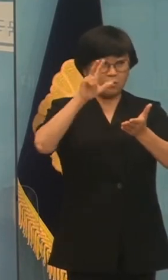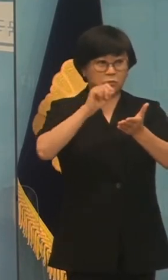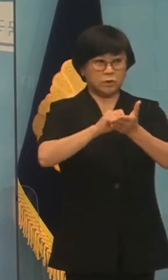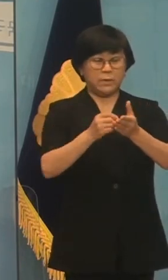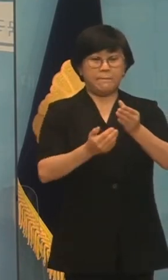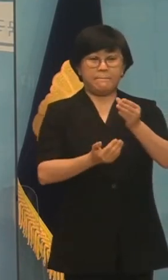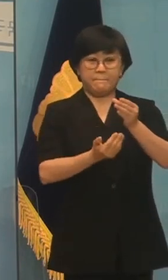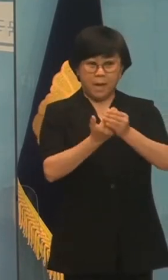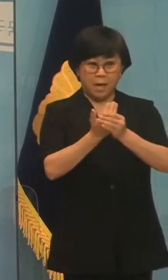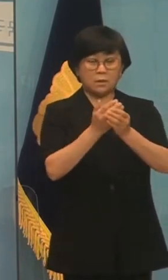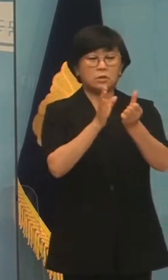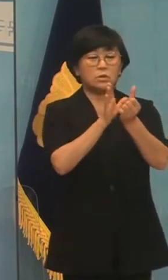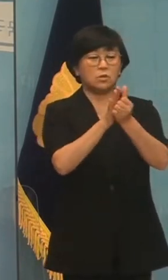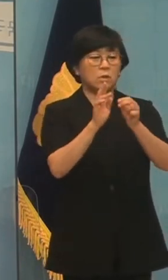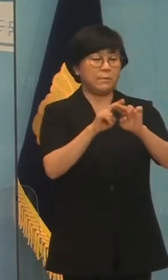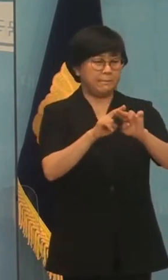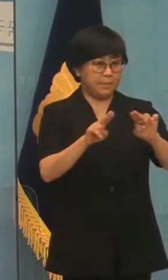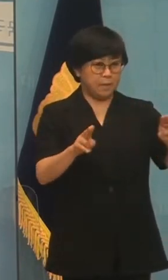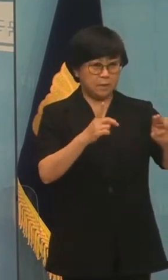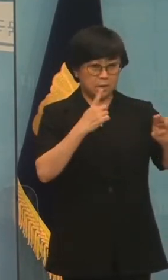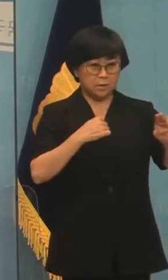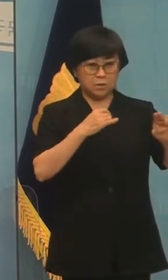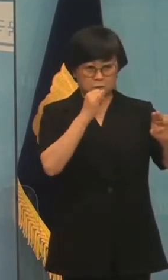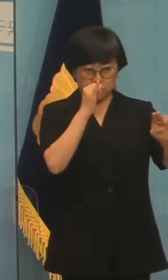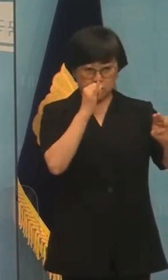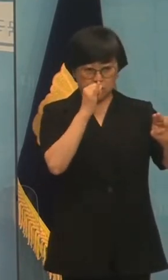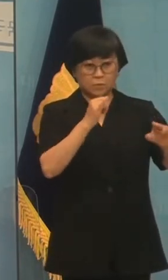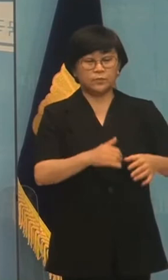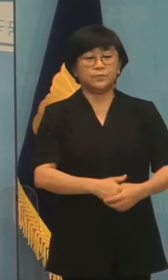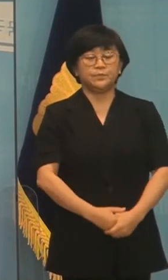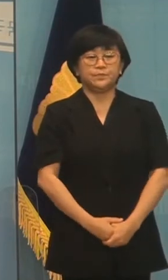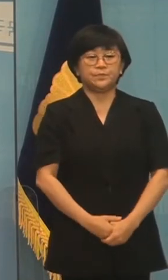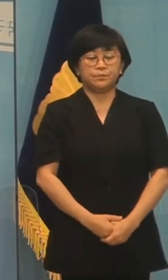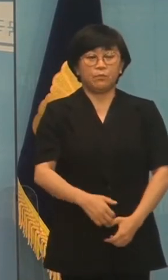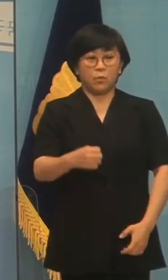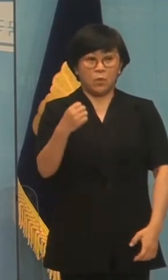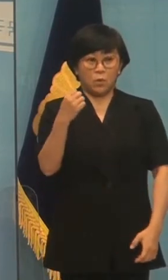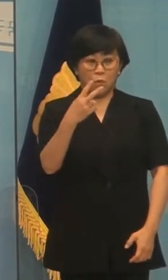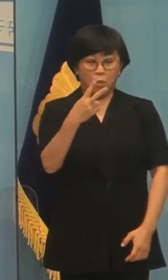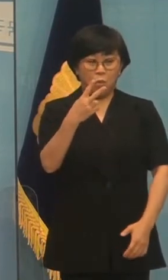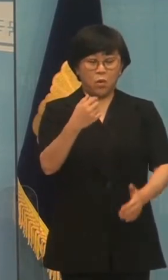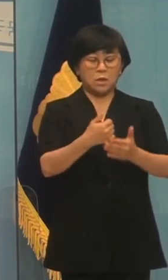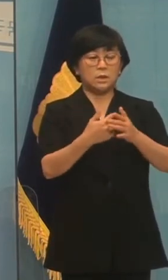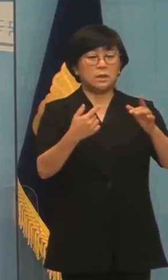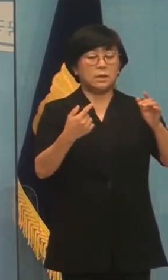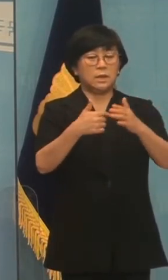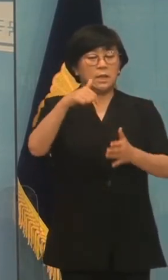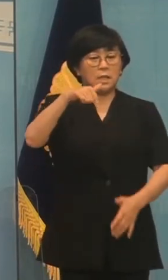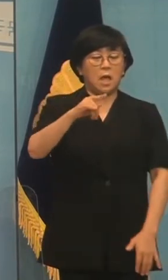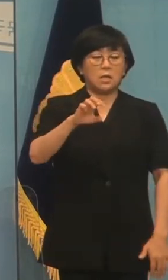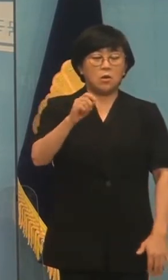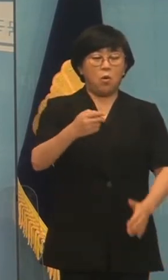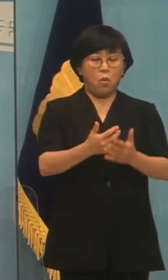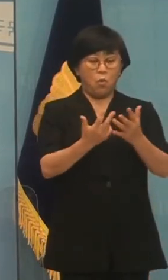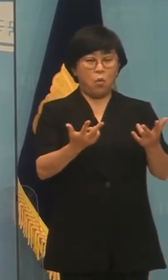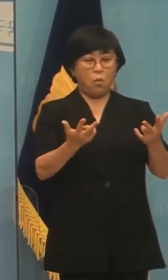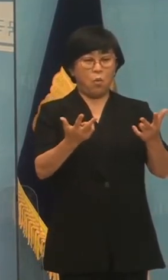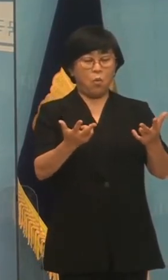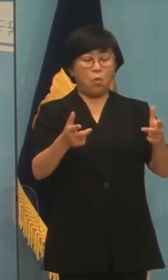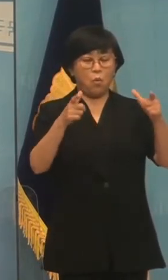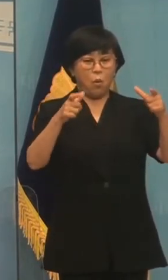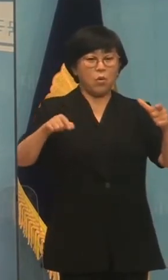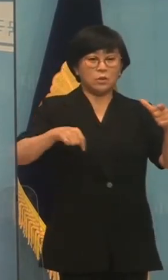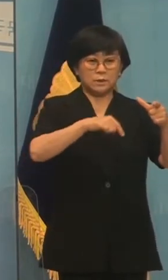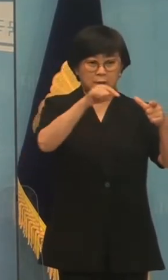삼아 지원을 무산시켰던 사례가 있었습니다. 또한 개성공단 공장의 자산 점검차